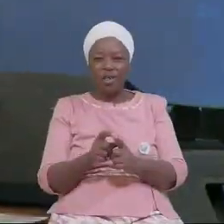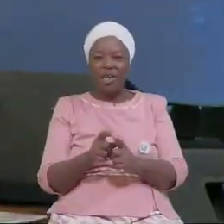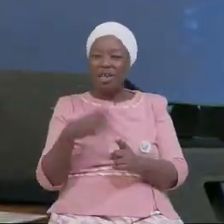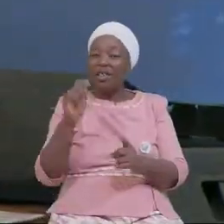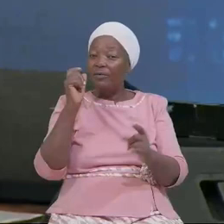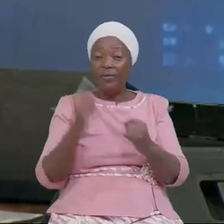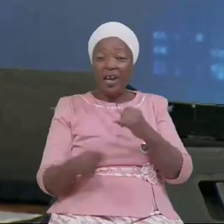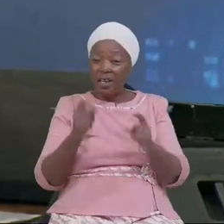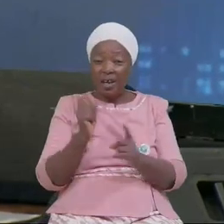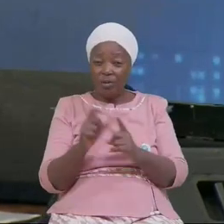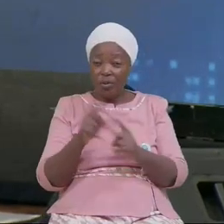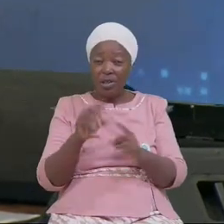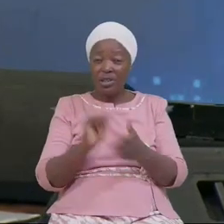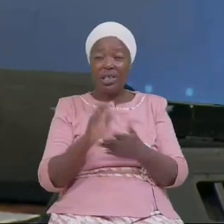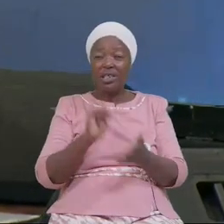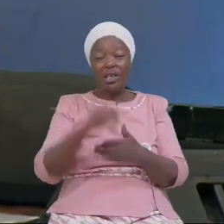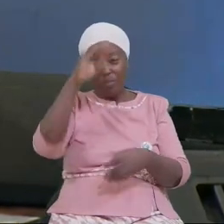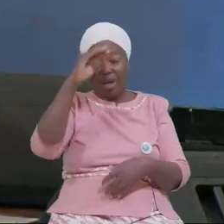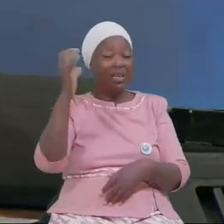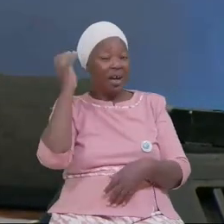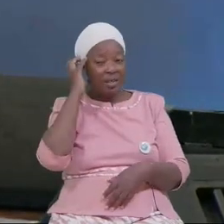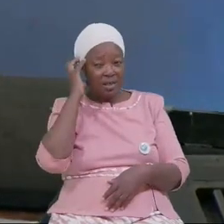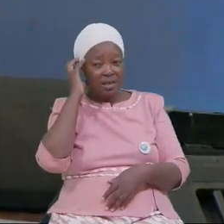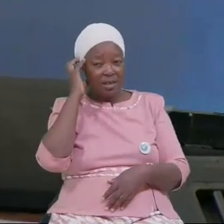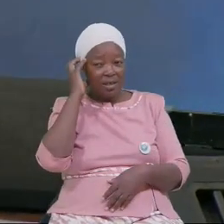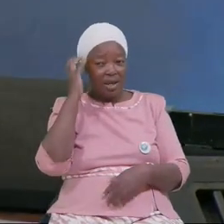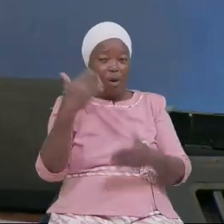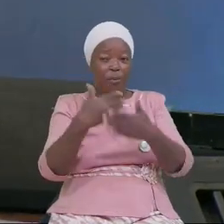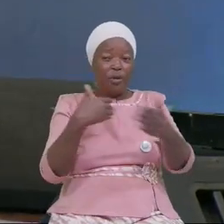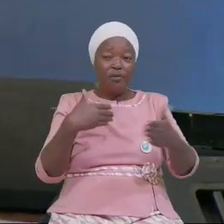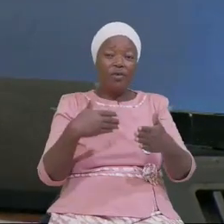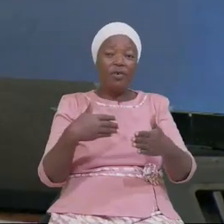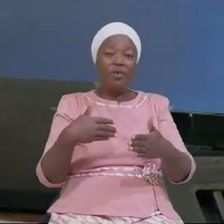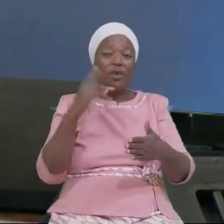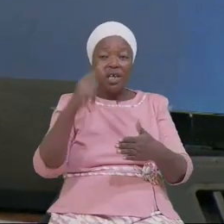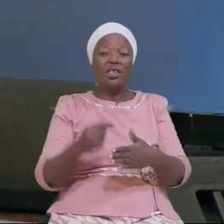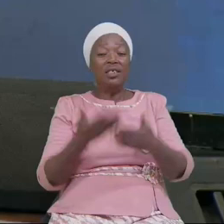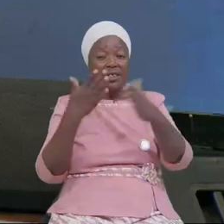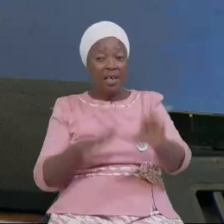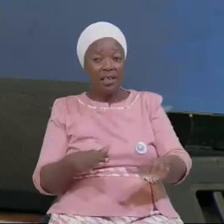la parole finale que l'homme a entendue avant de passer